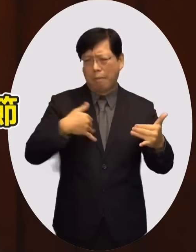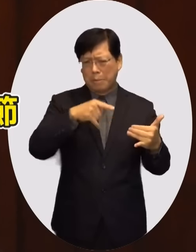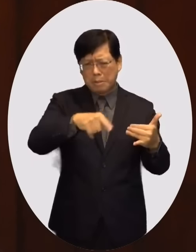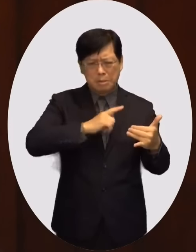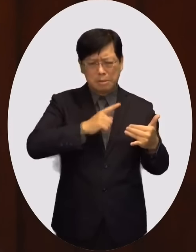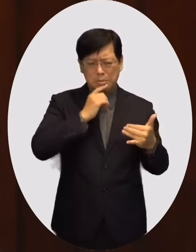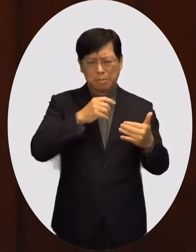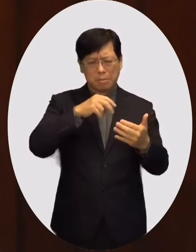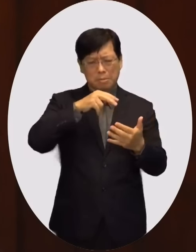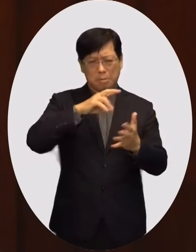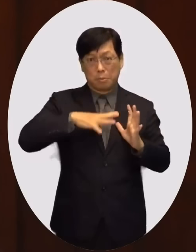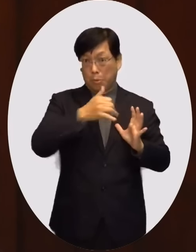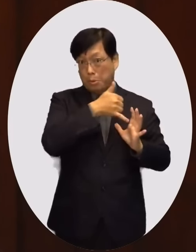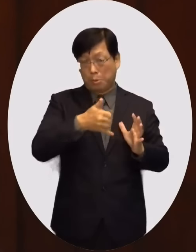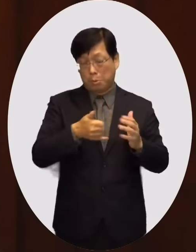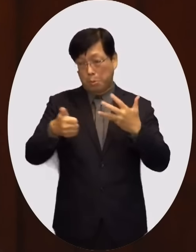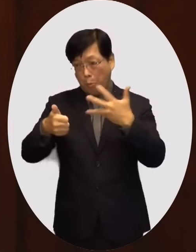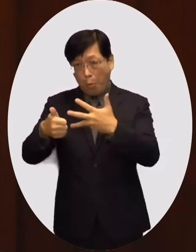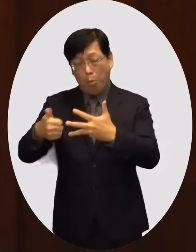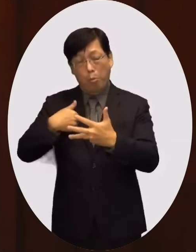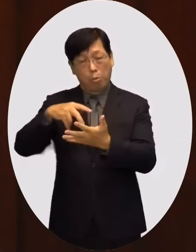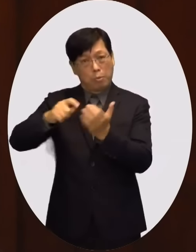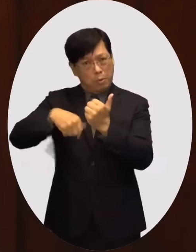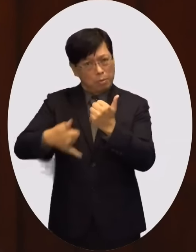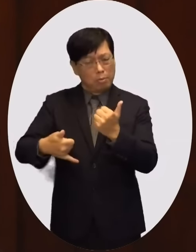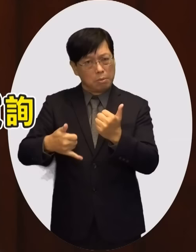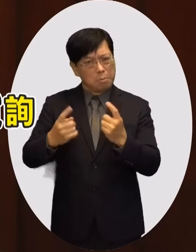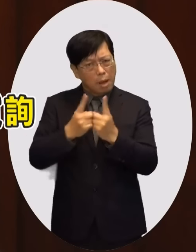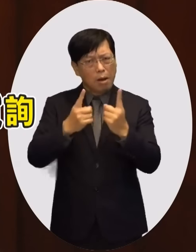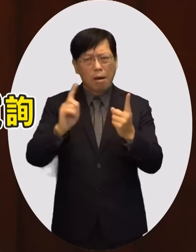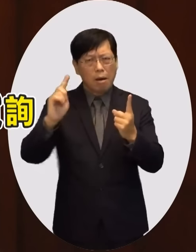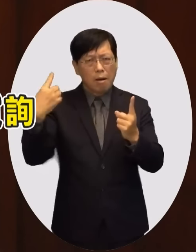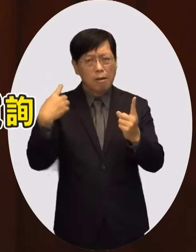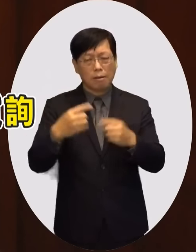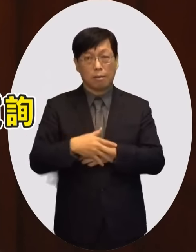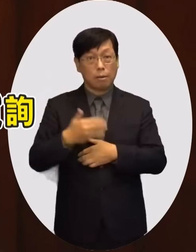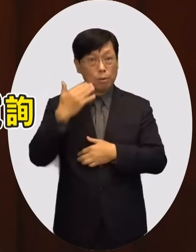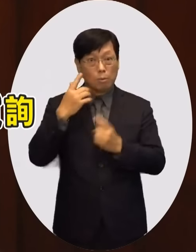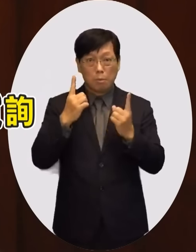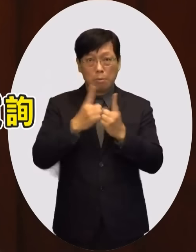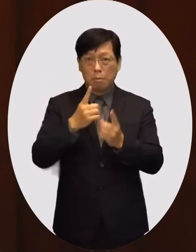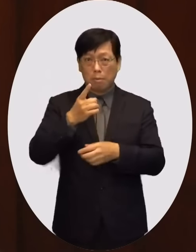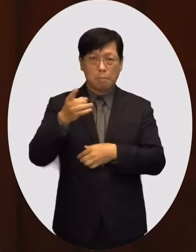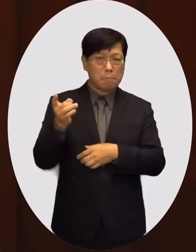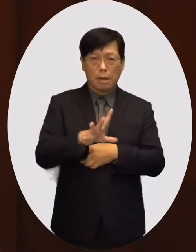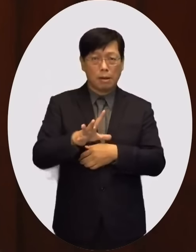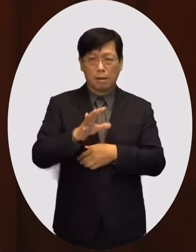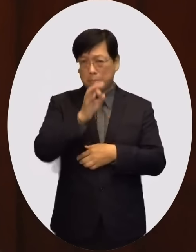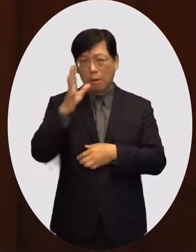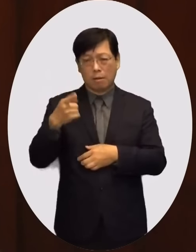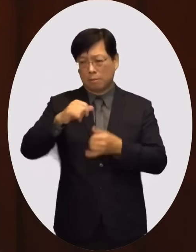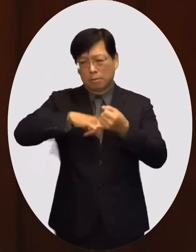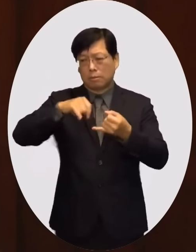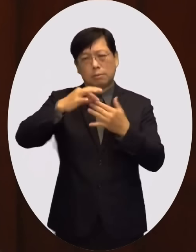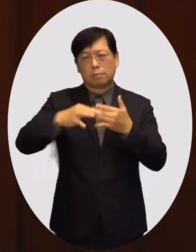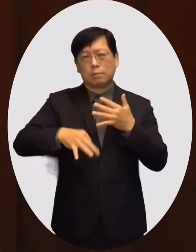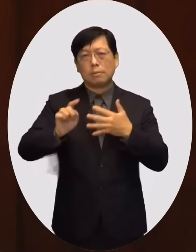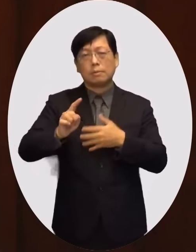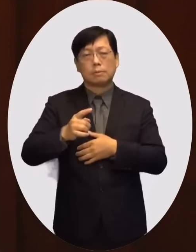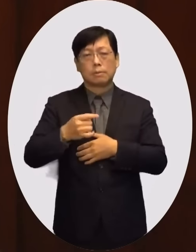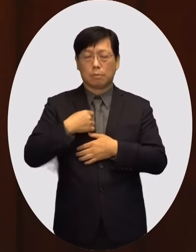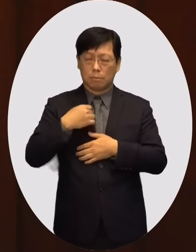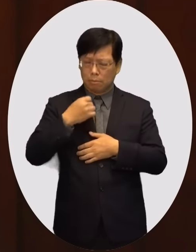节，那么这样的反质询如何可能发生？那如果不可能发生这种反质询的话，干嘛定这个规定？这